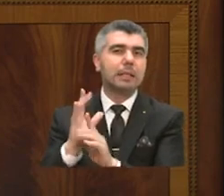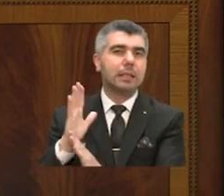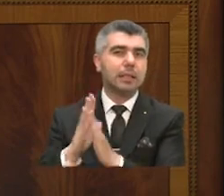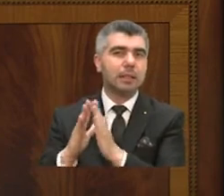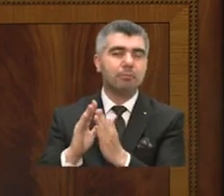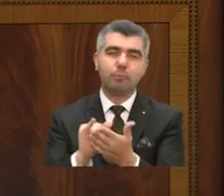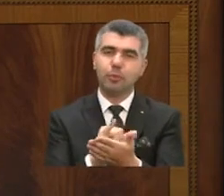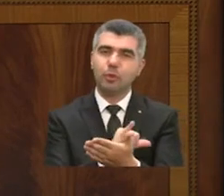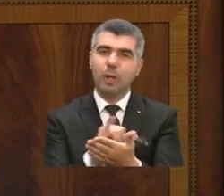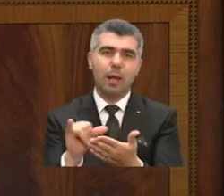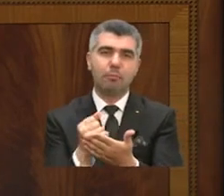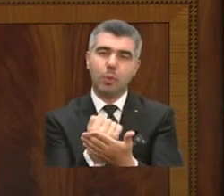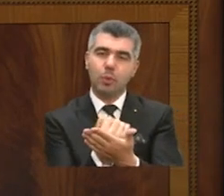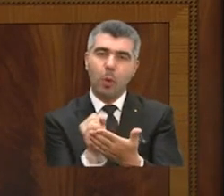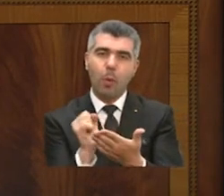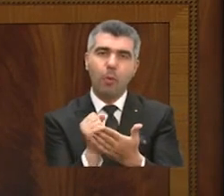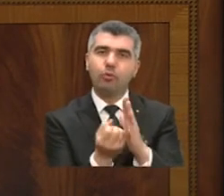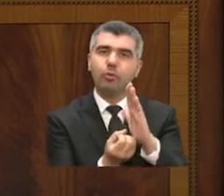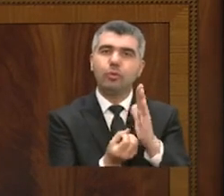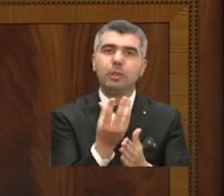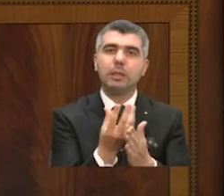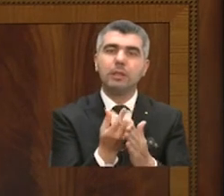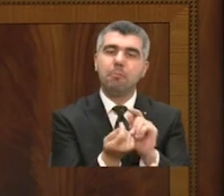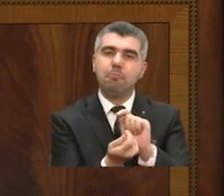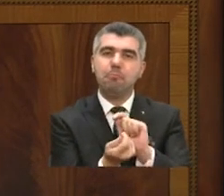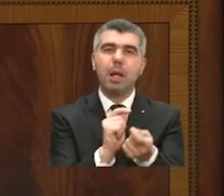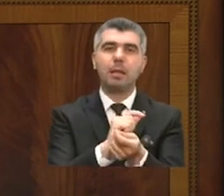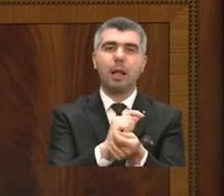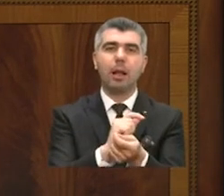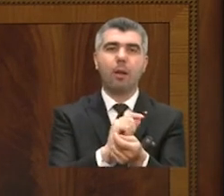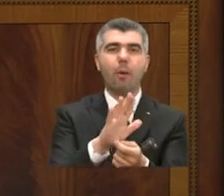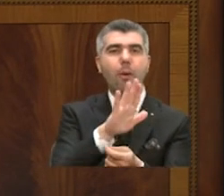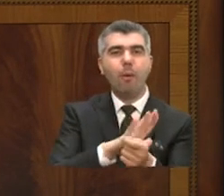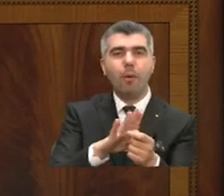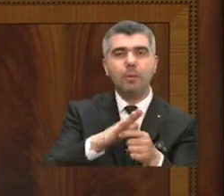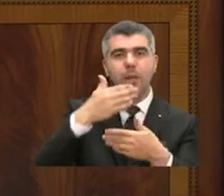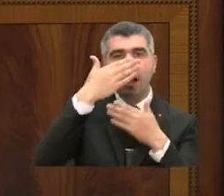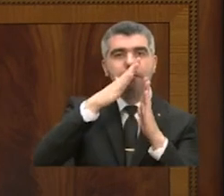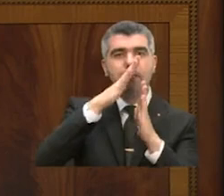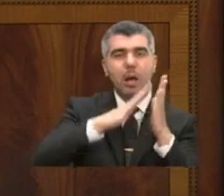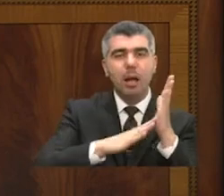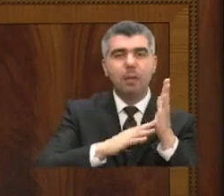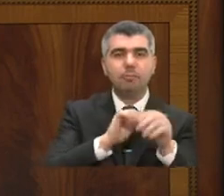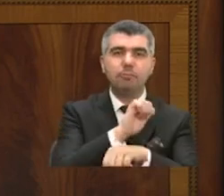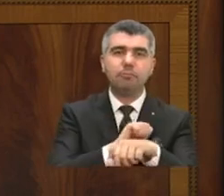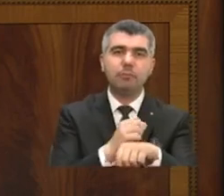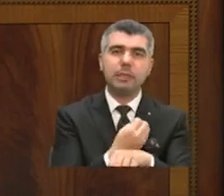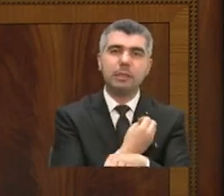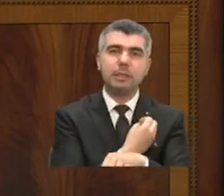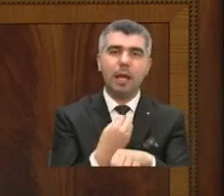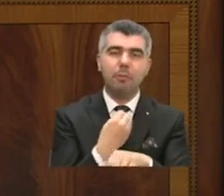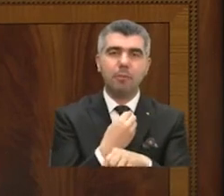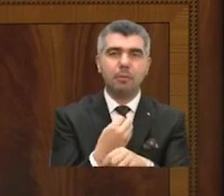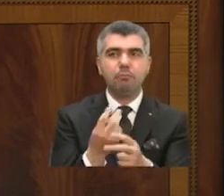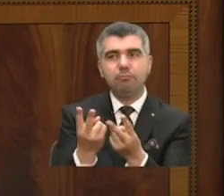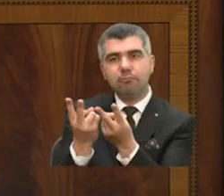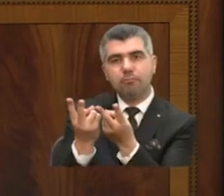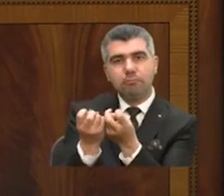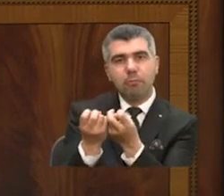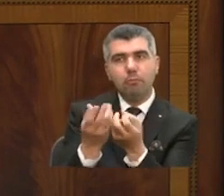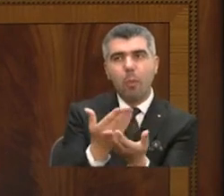من إحداث نقلة نوعية تمنح بلادنا منظومة صحية جذابة